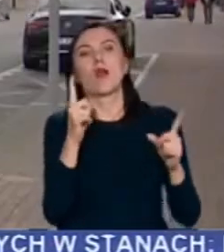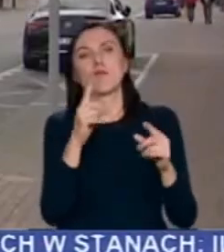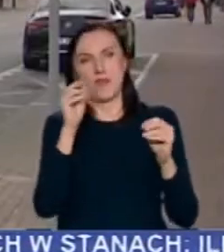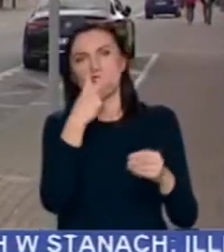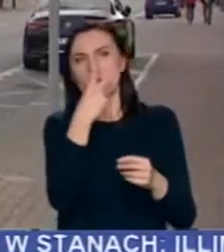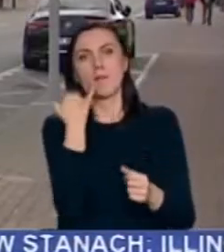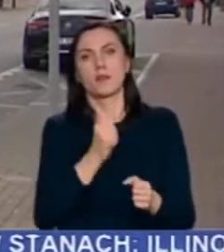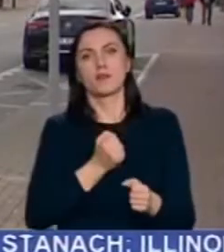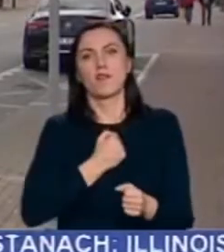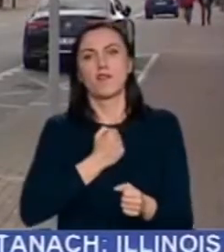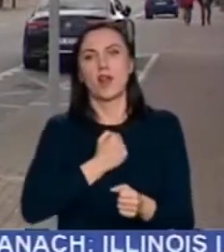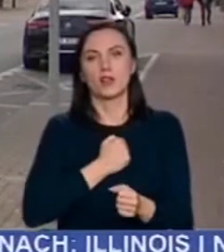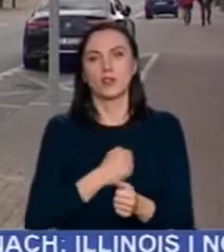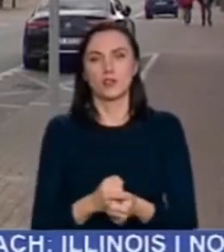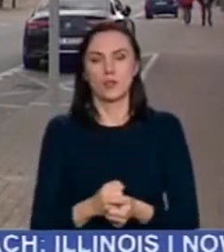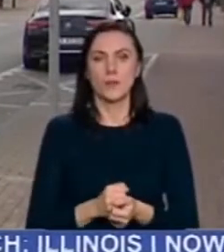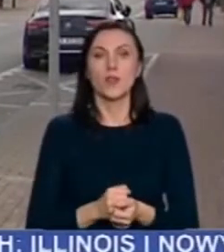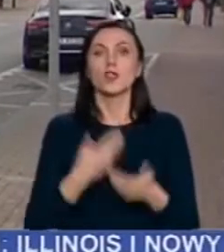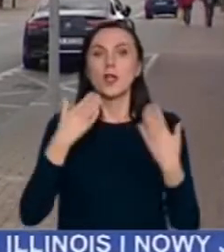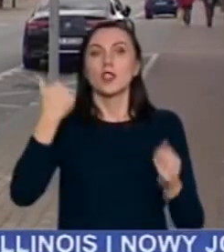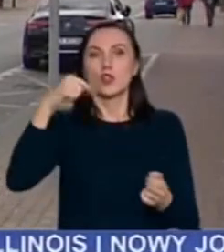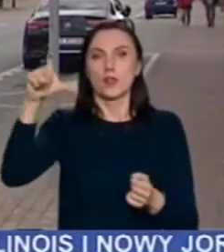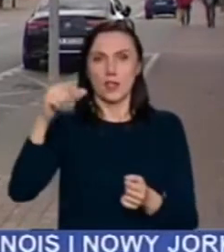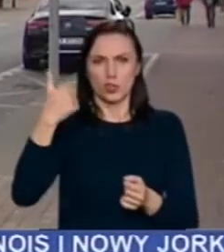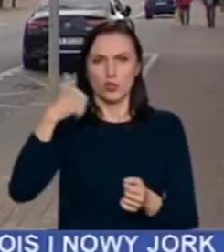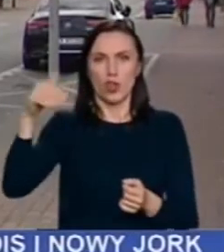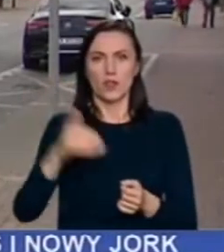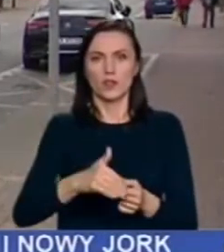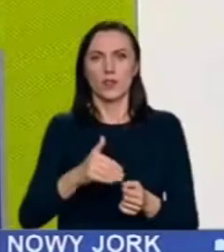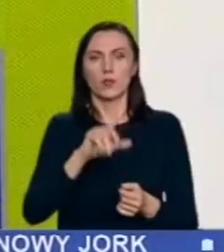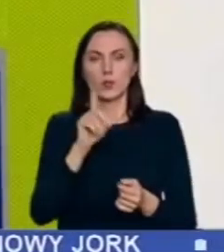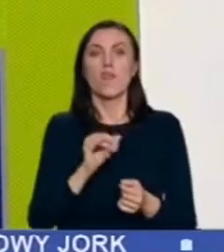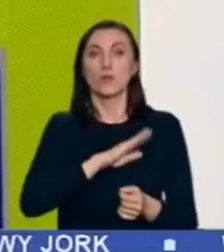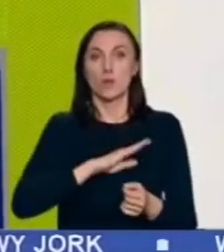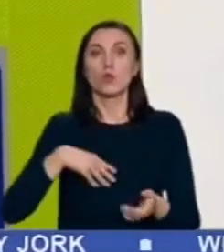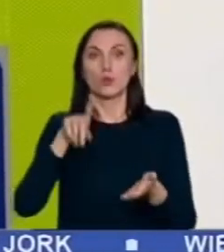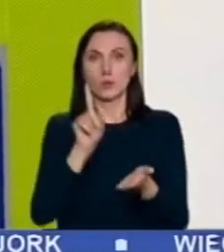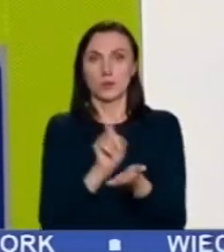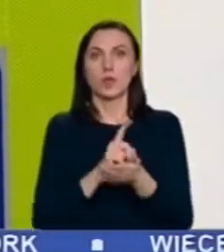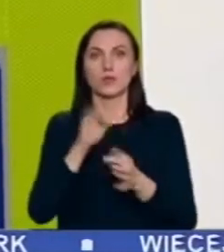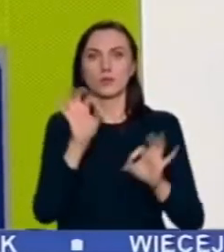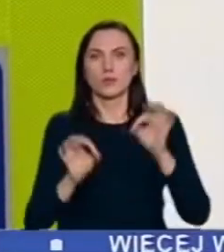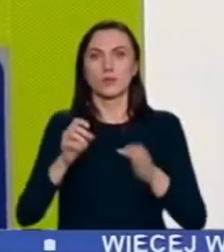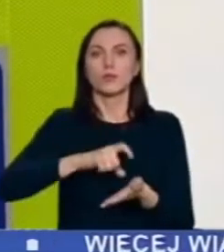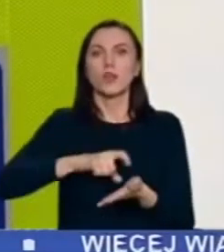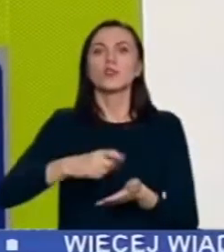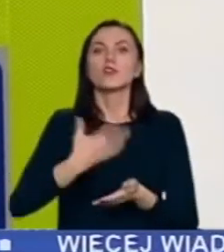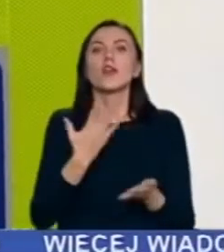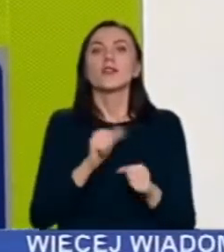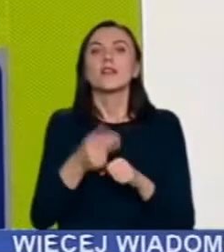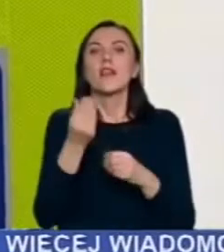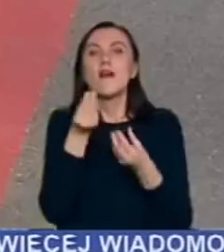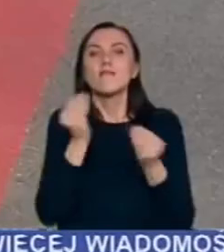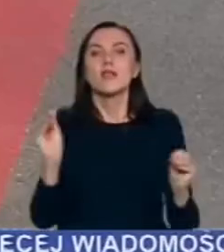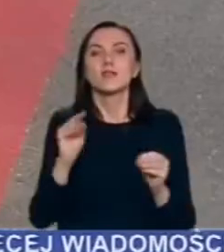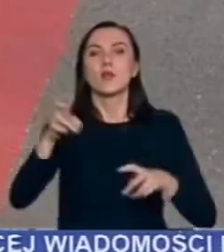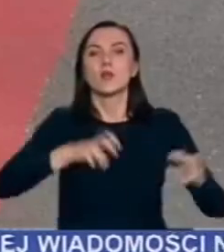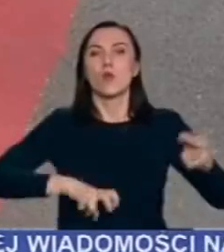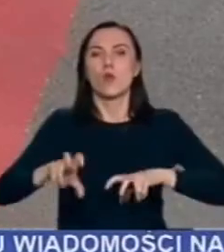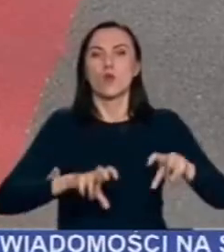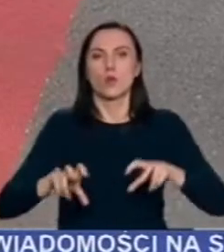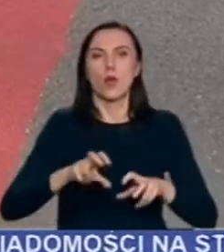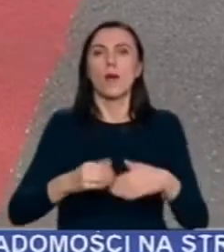Dzięki prawie 100 tysiącom złotych dofinansowania z budżetu państwa w Brzesku udało się zmodernizować przejścia w miejscach o największym natężeniu ruchu,